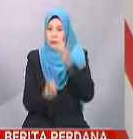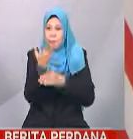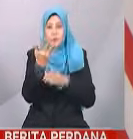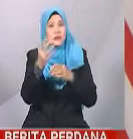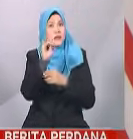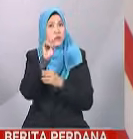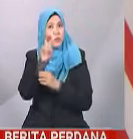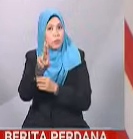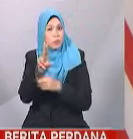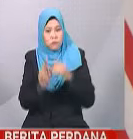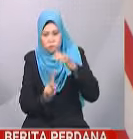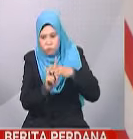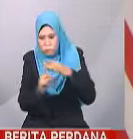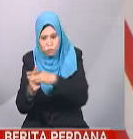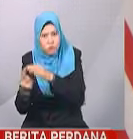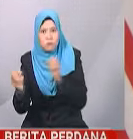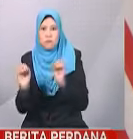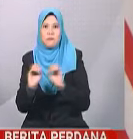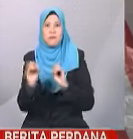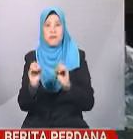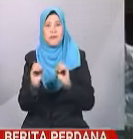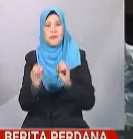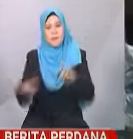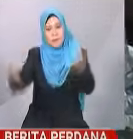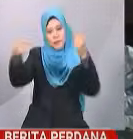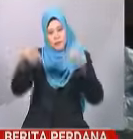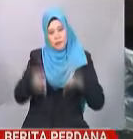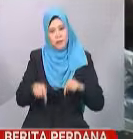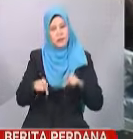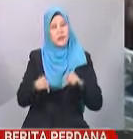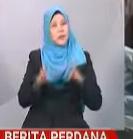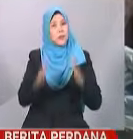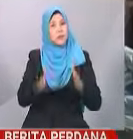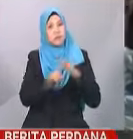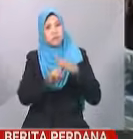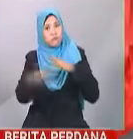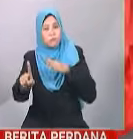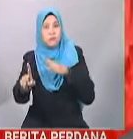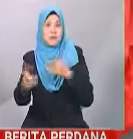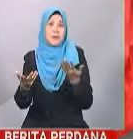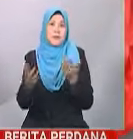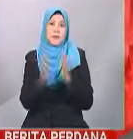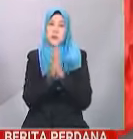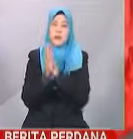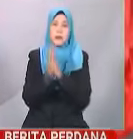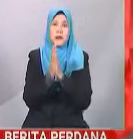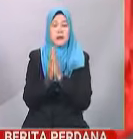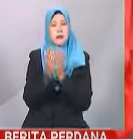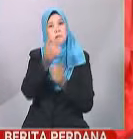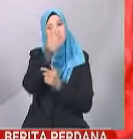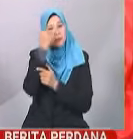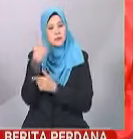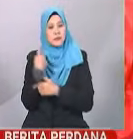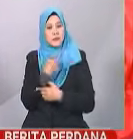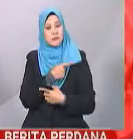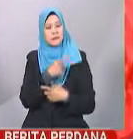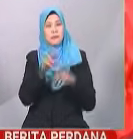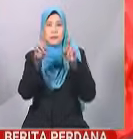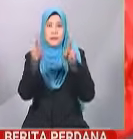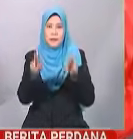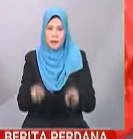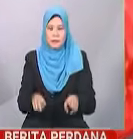ini. Ya, kerana kedatangan mereka ketika itu mendapat simpati daripada kita kerana kita